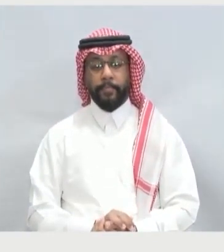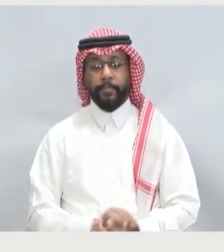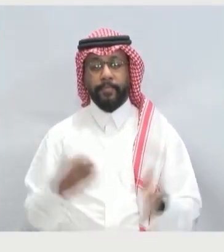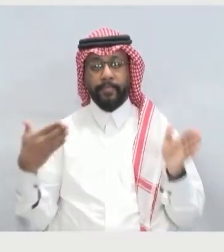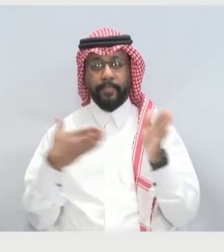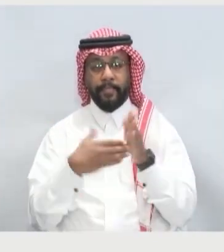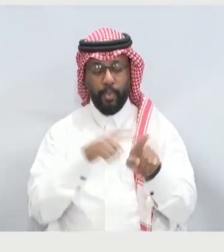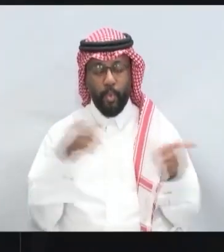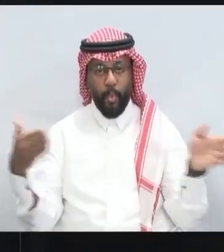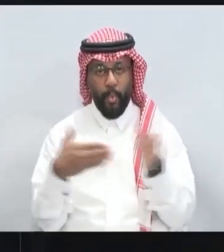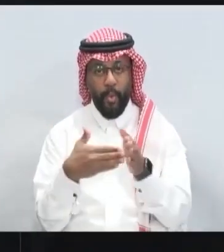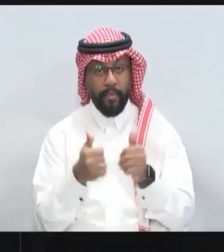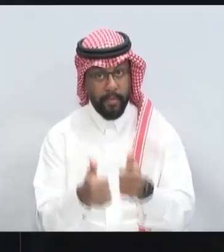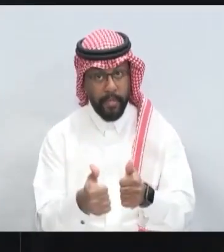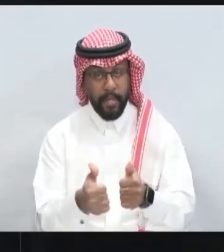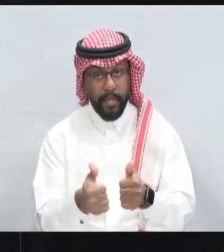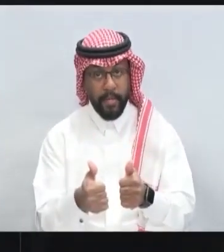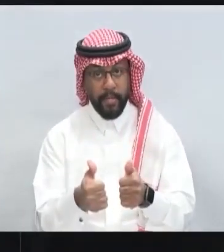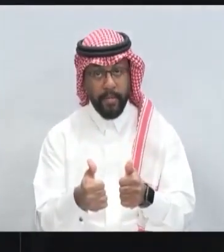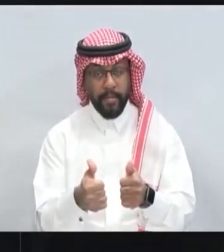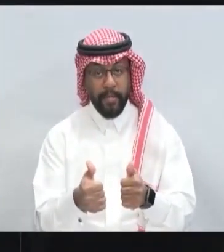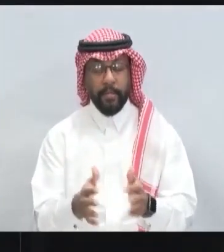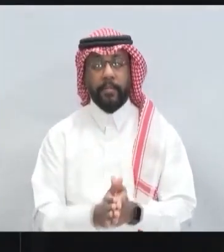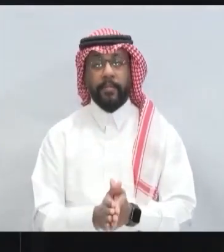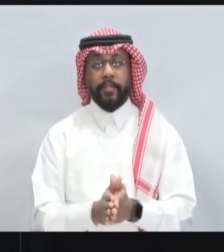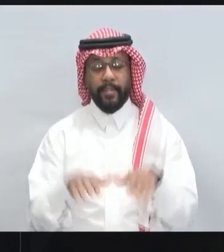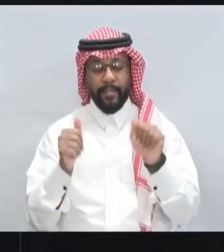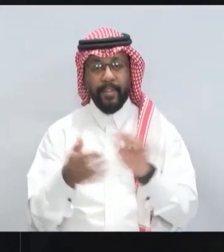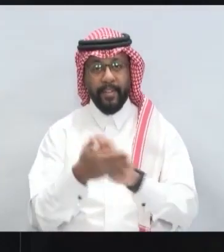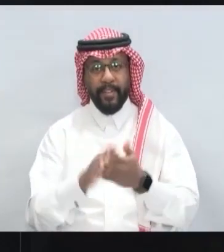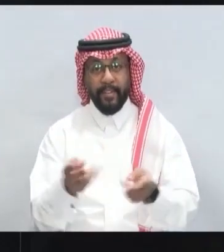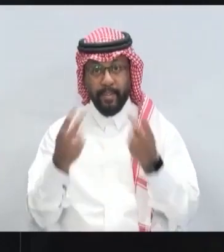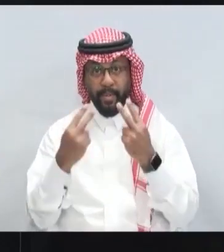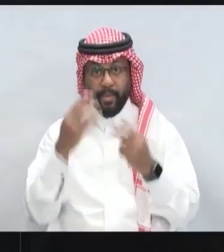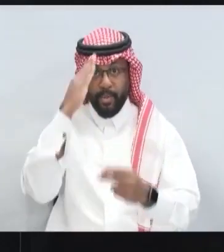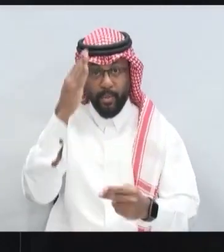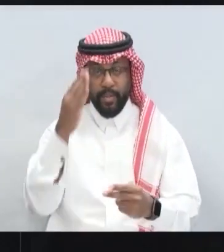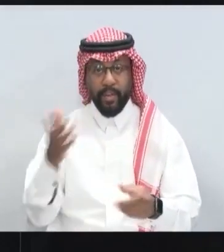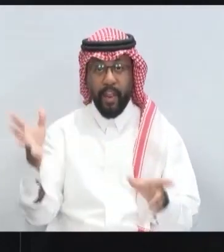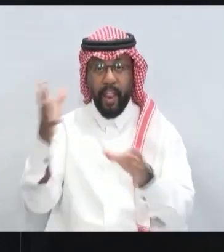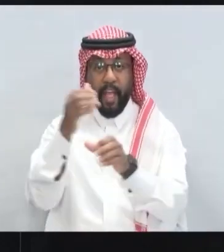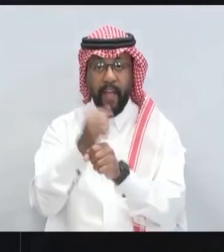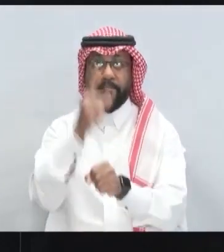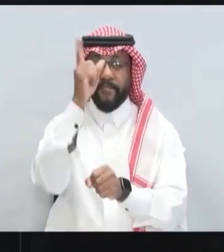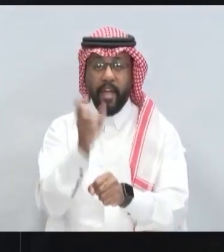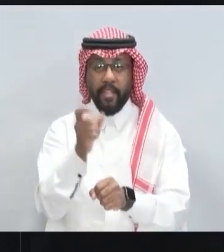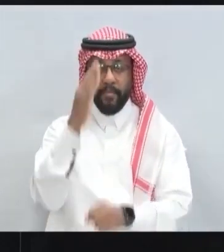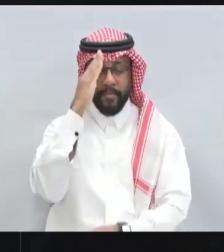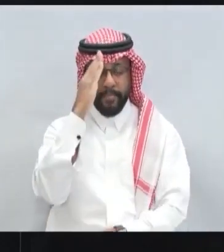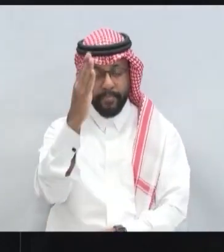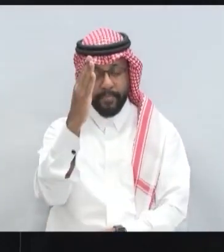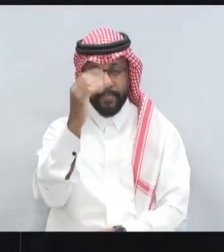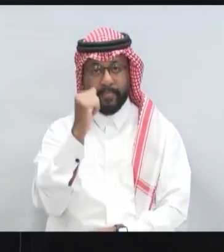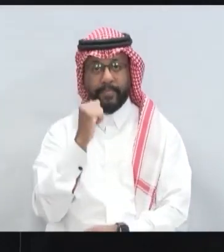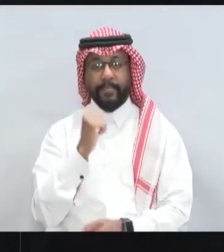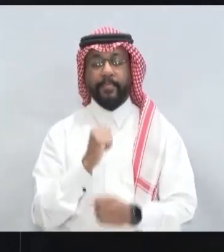العموميه الى هنا اعزائي الطلاب نكون انتهينا من درسنا لهذا اليوم شكرا لكم لحسن المتابعه والسلام عليكم